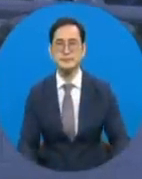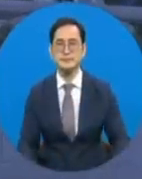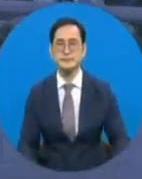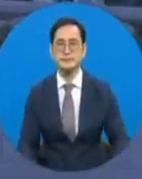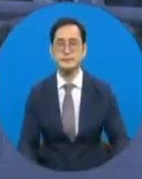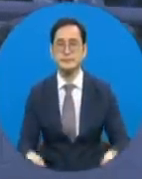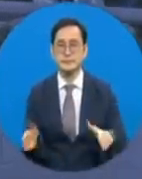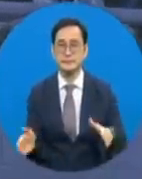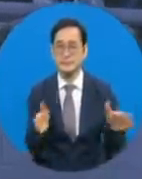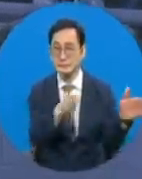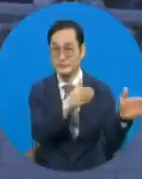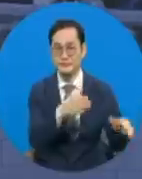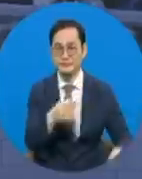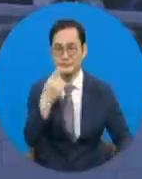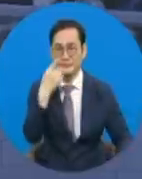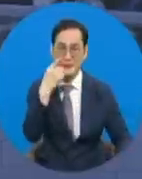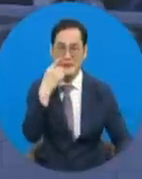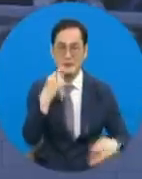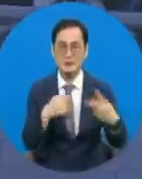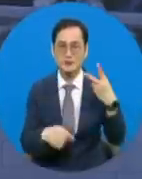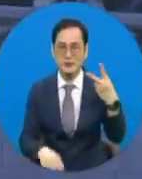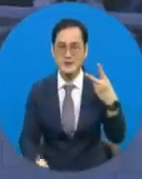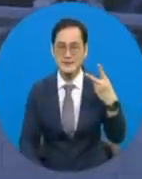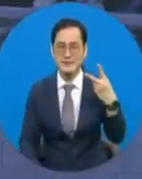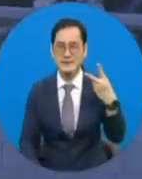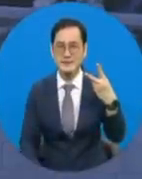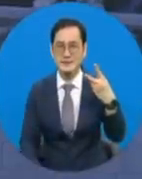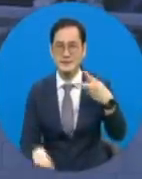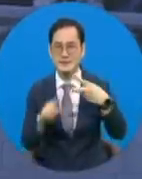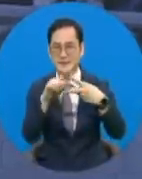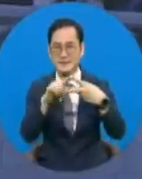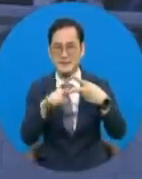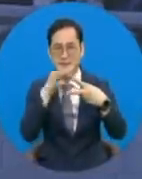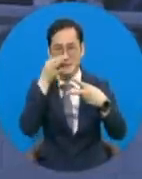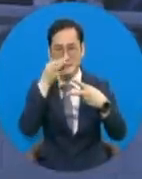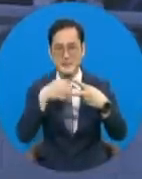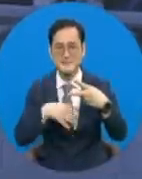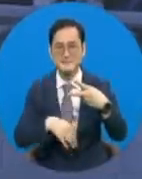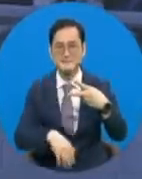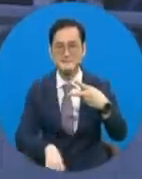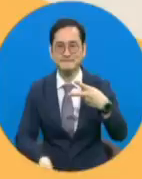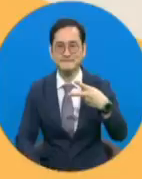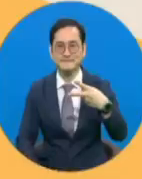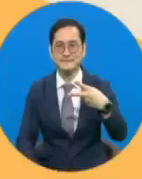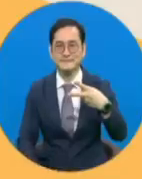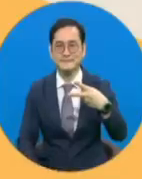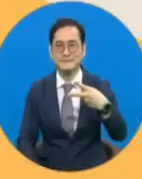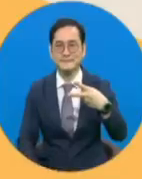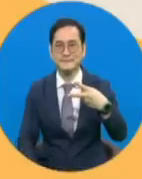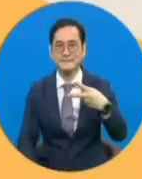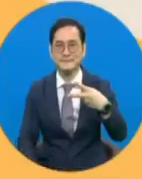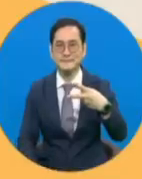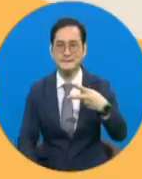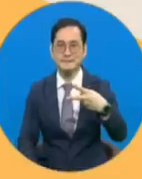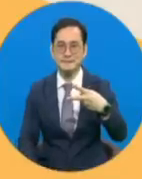소식을 알아보는 핫2 소식으로 넘어가 보도록 하겠습니다.